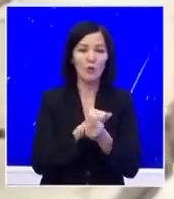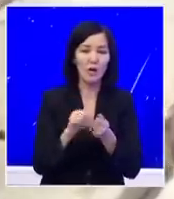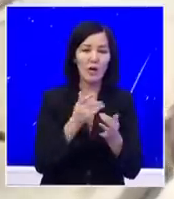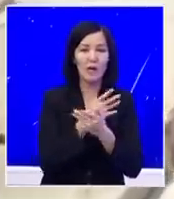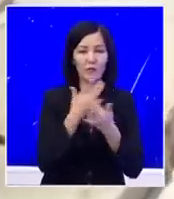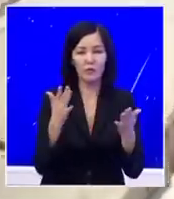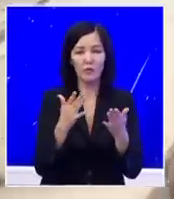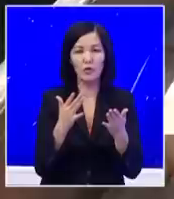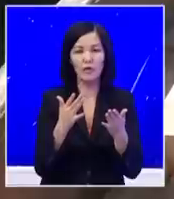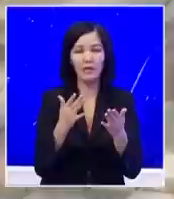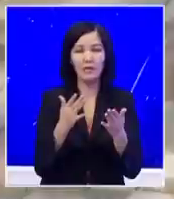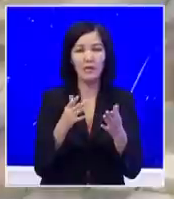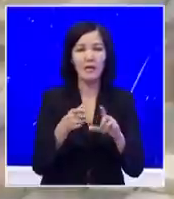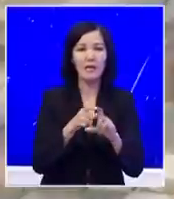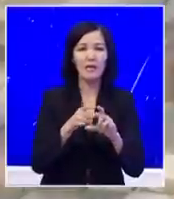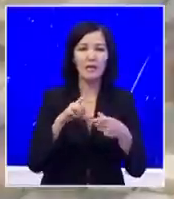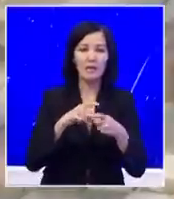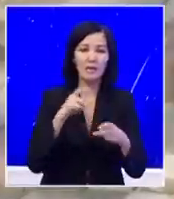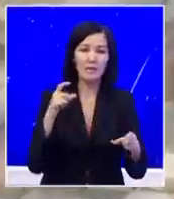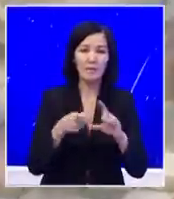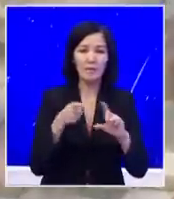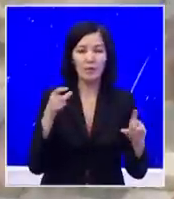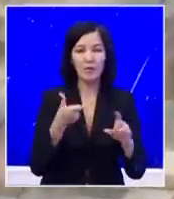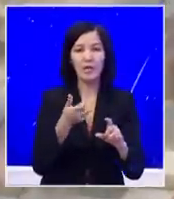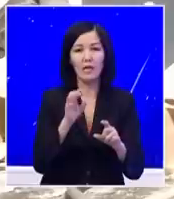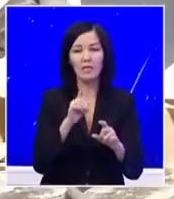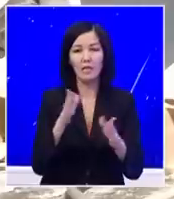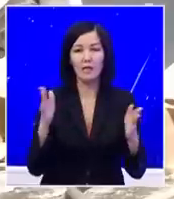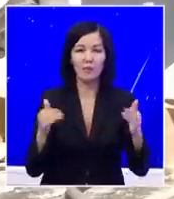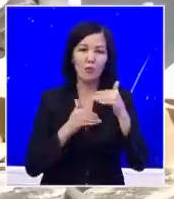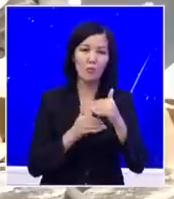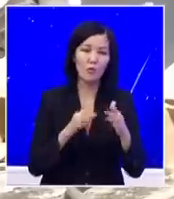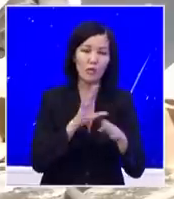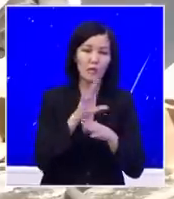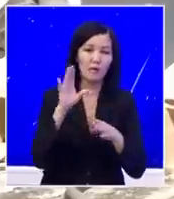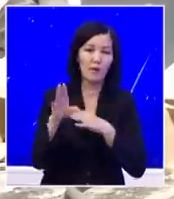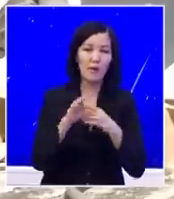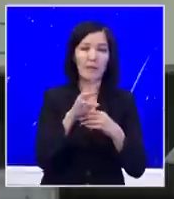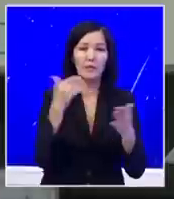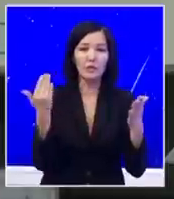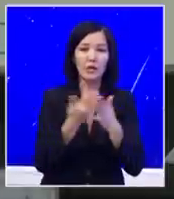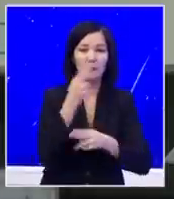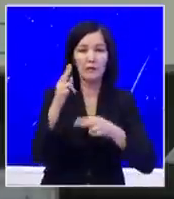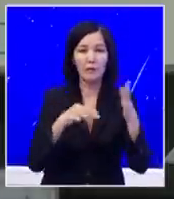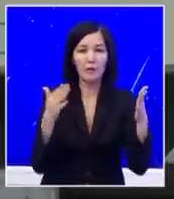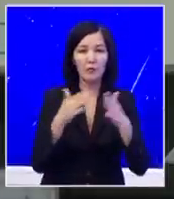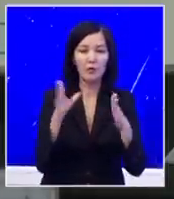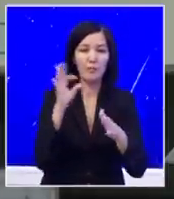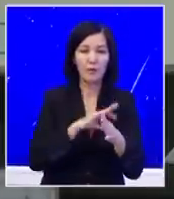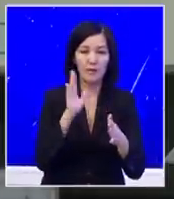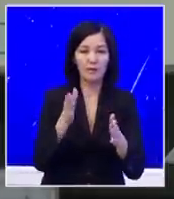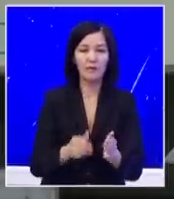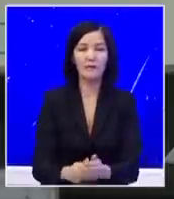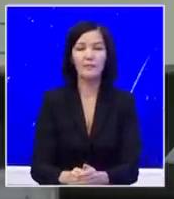қоспалар, 14 мың дана қызыл кірпіш және 20 тонна газдалған бетон блоктары. Бұл жәрдем Мақтаралдағы жаңа салынып жатқан үйлерге